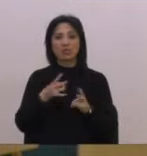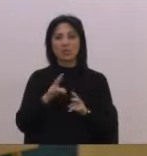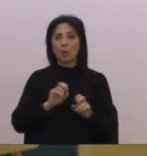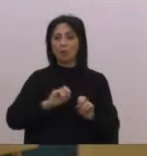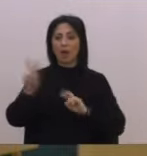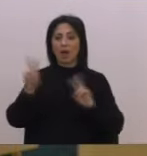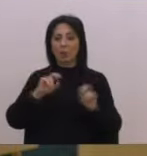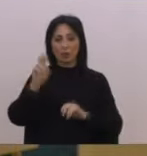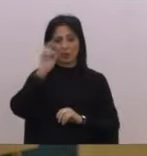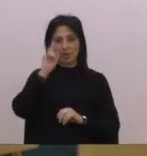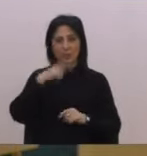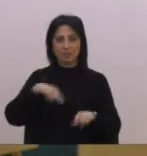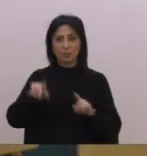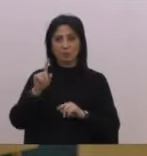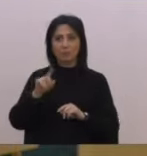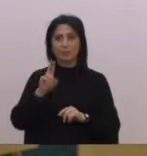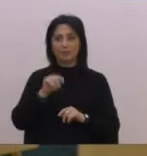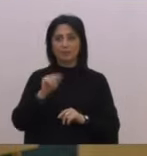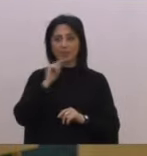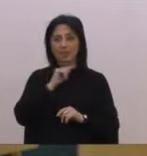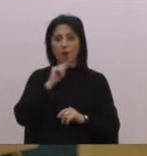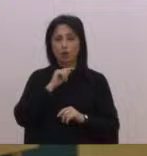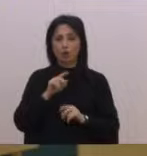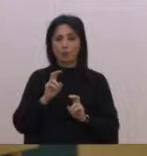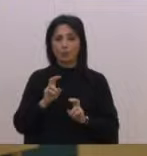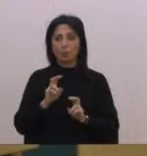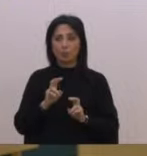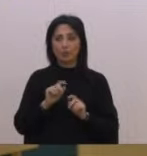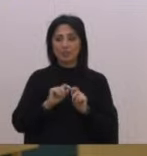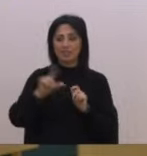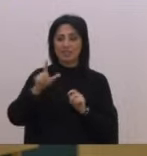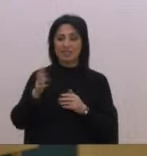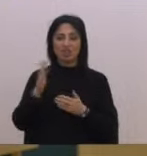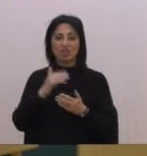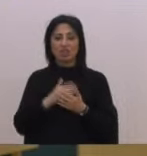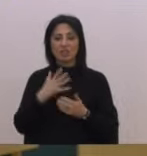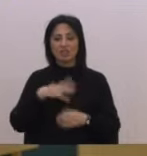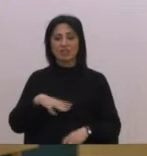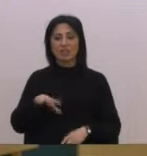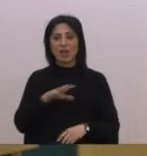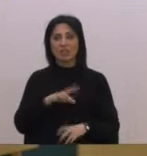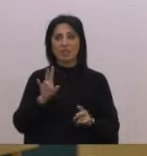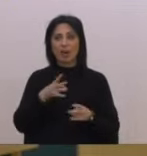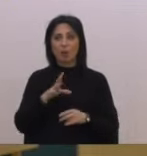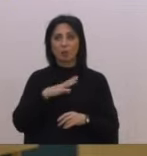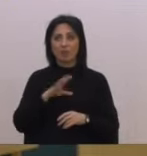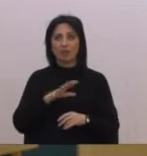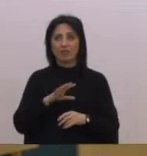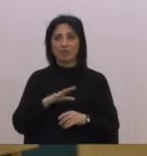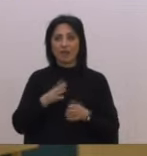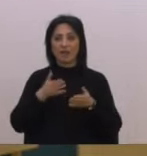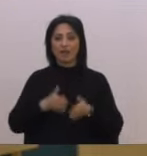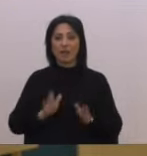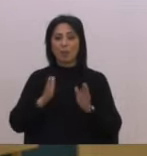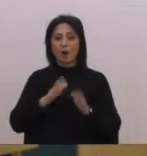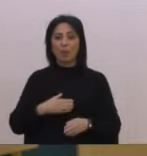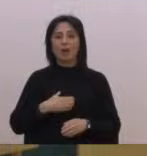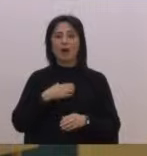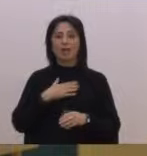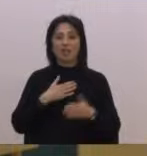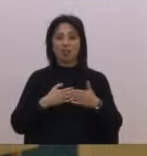გარბოდეს სახელმწიფოდან. Და ეკონომიკური ზრდის შედეგად საქართველო არ უნდა იყოს დემოგრაფიული